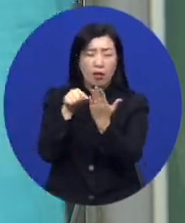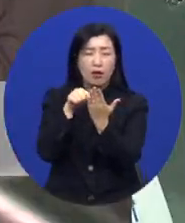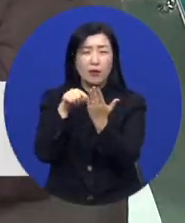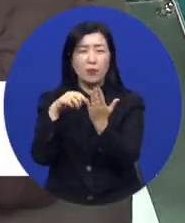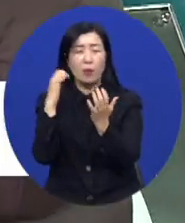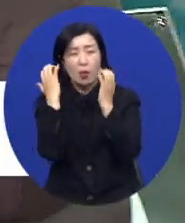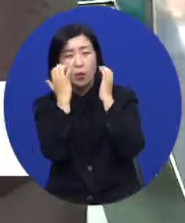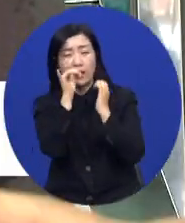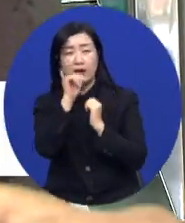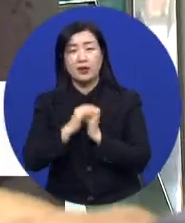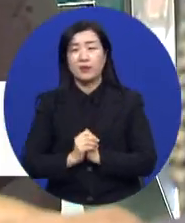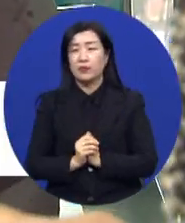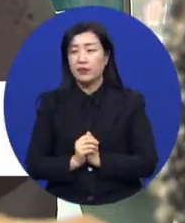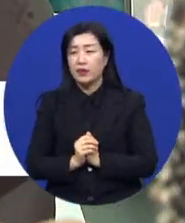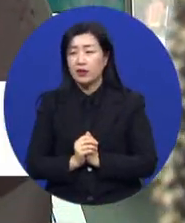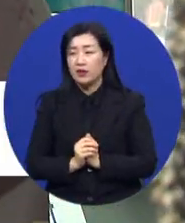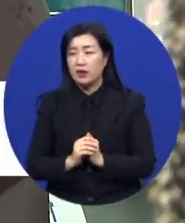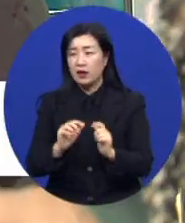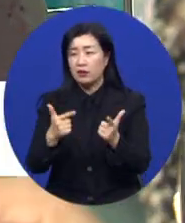아